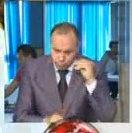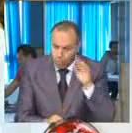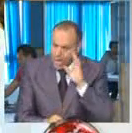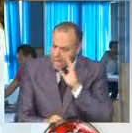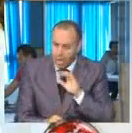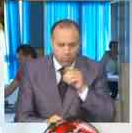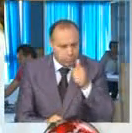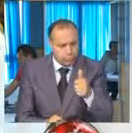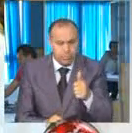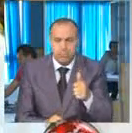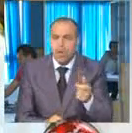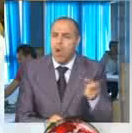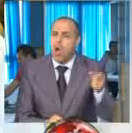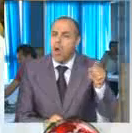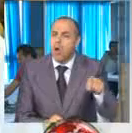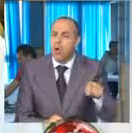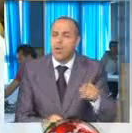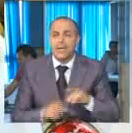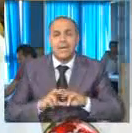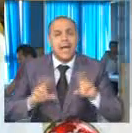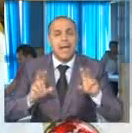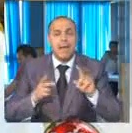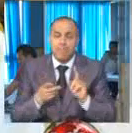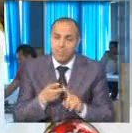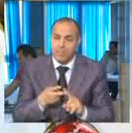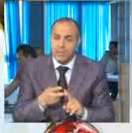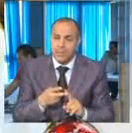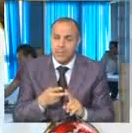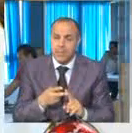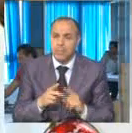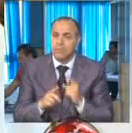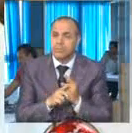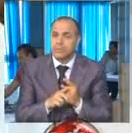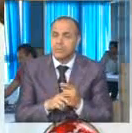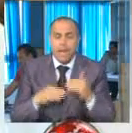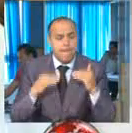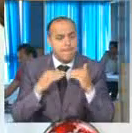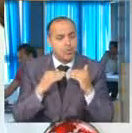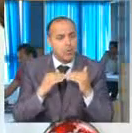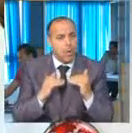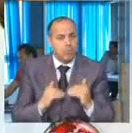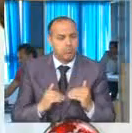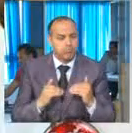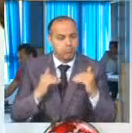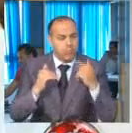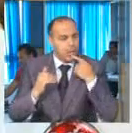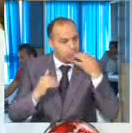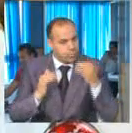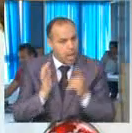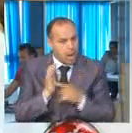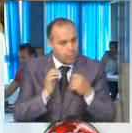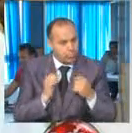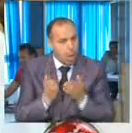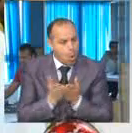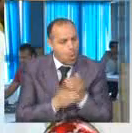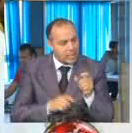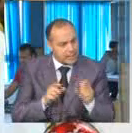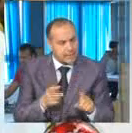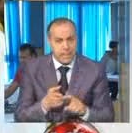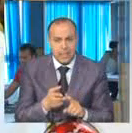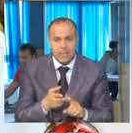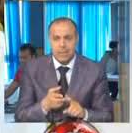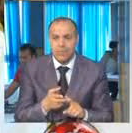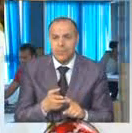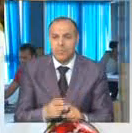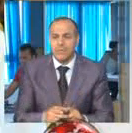الأخلاقية، وأيضا إعلام يعني يرتقي إلى مستوى أنه يلتزم كلية بمعايير حقوق الإنسان ولا يسقط